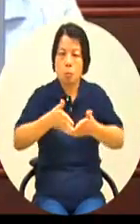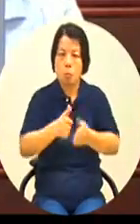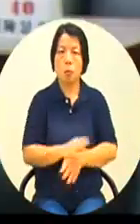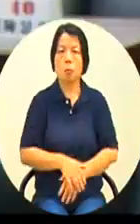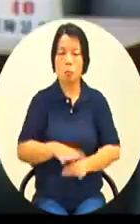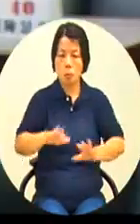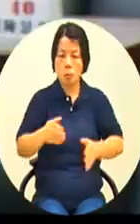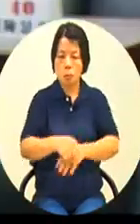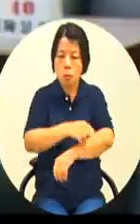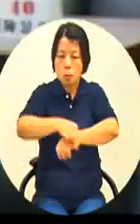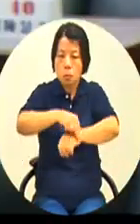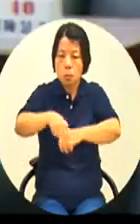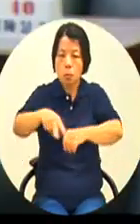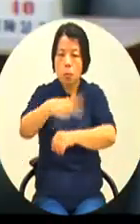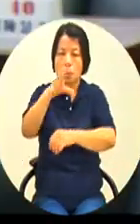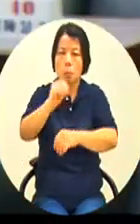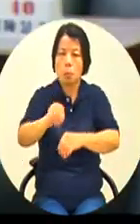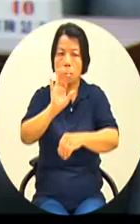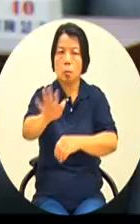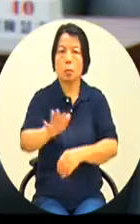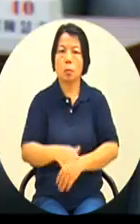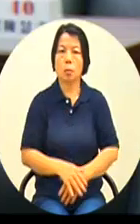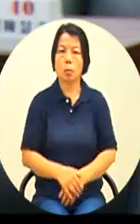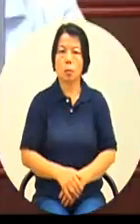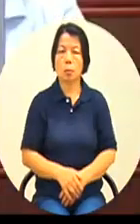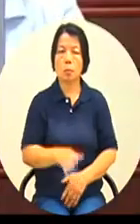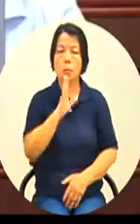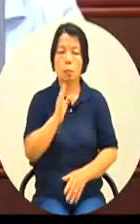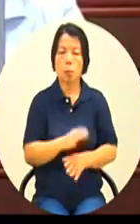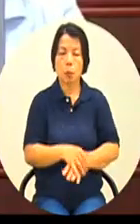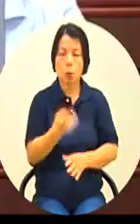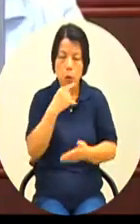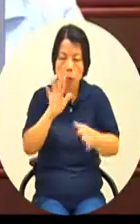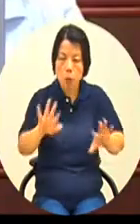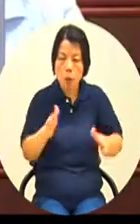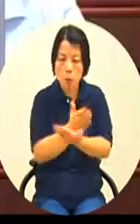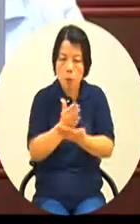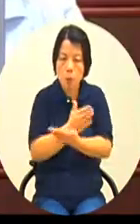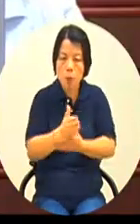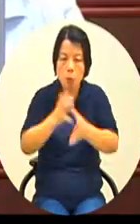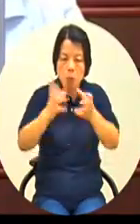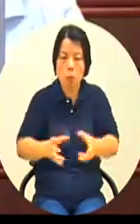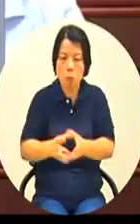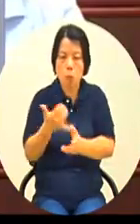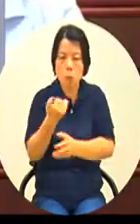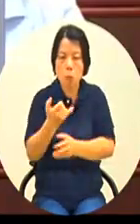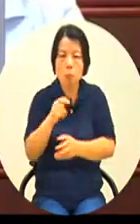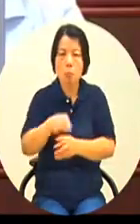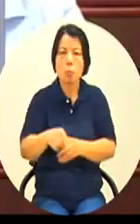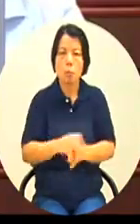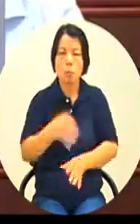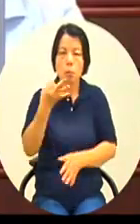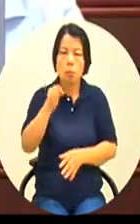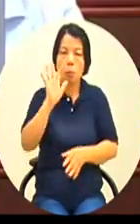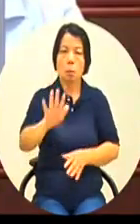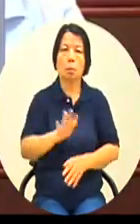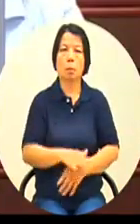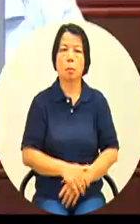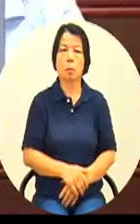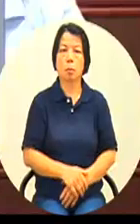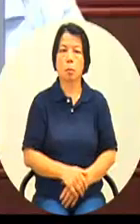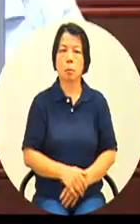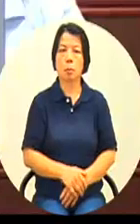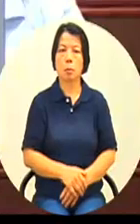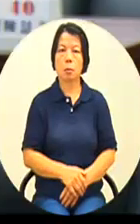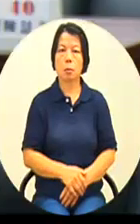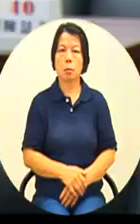有规划200万啊嘛？啊，200万。 是，两百万是迄个可行性评估。 可行性评估了，有设了经费嘛？ 经费的